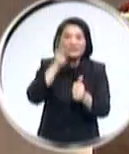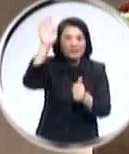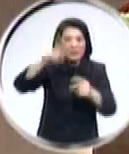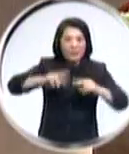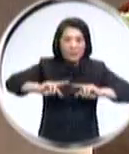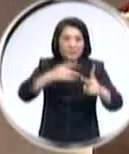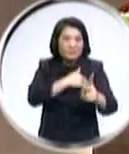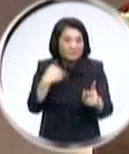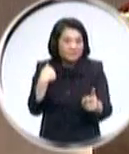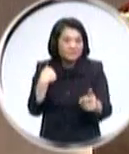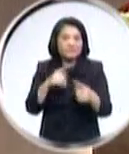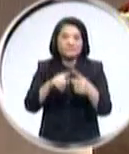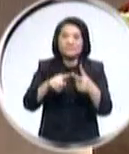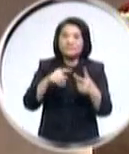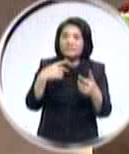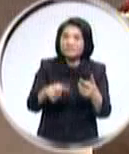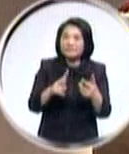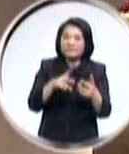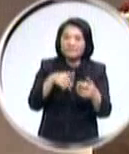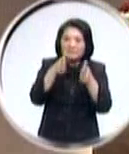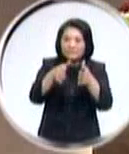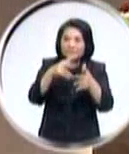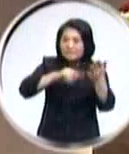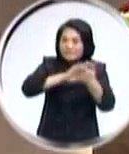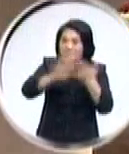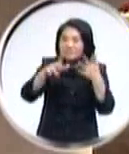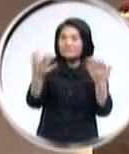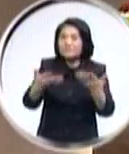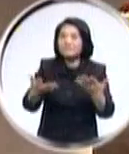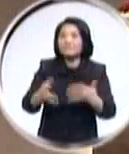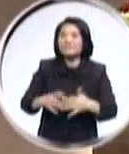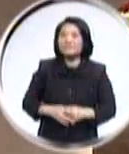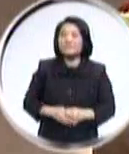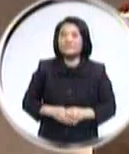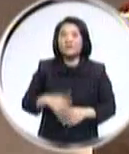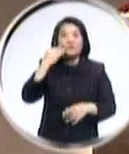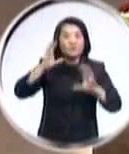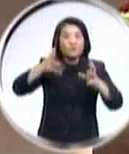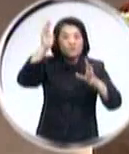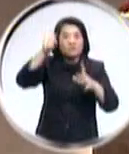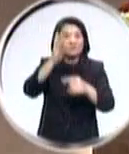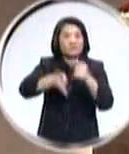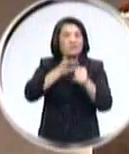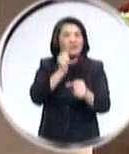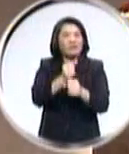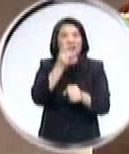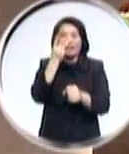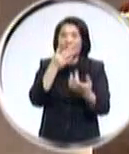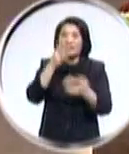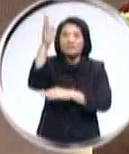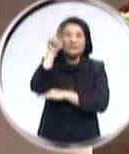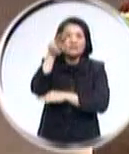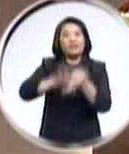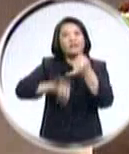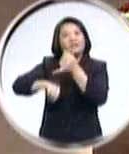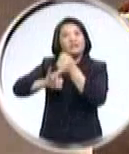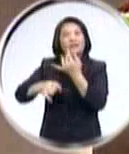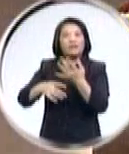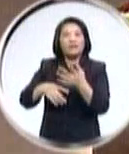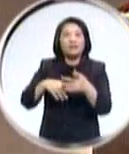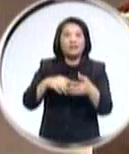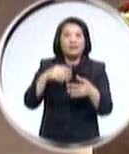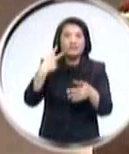变，谁最能够解决问题。如果总统四年做不好，政见都跳票还